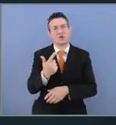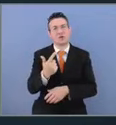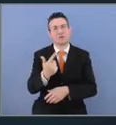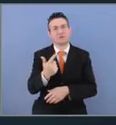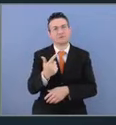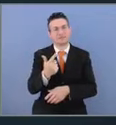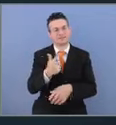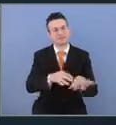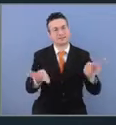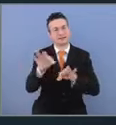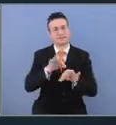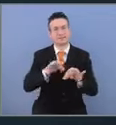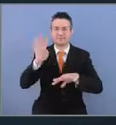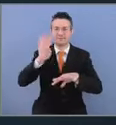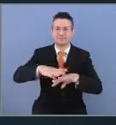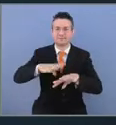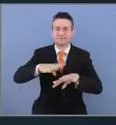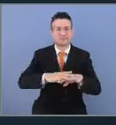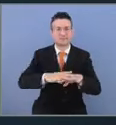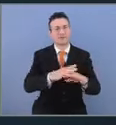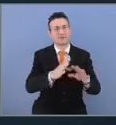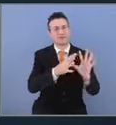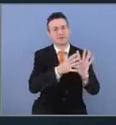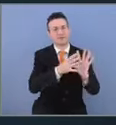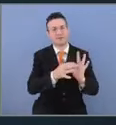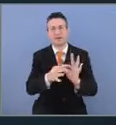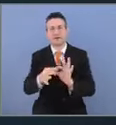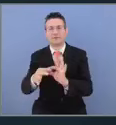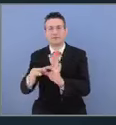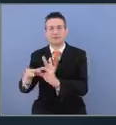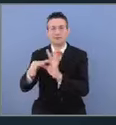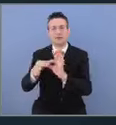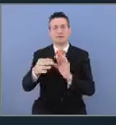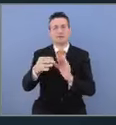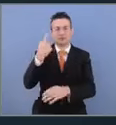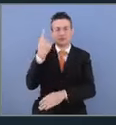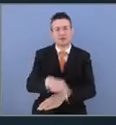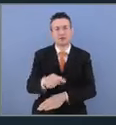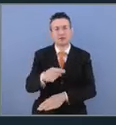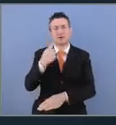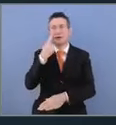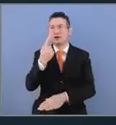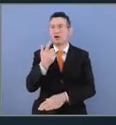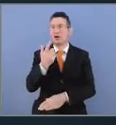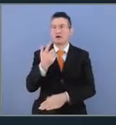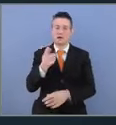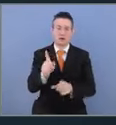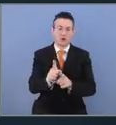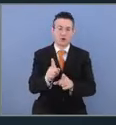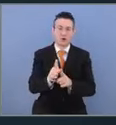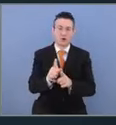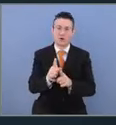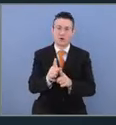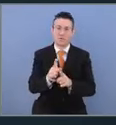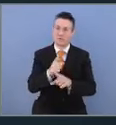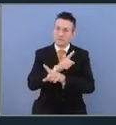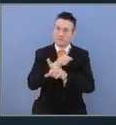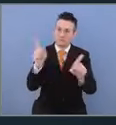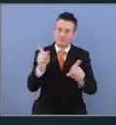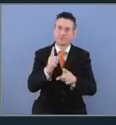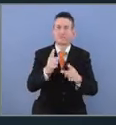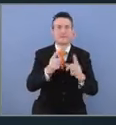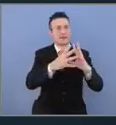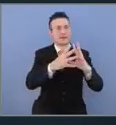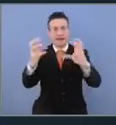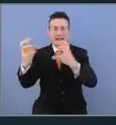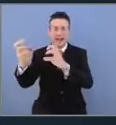filiera interistituzionale, perché lì dove il richiamo viene fatto a voi in termini di istituti, enti ed imprese, dall'altro lato